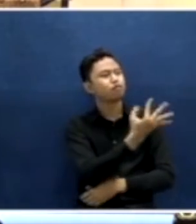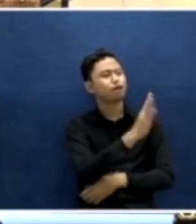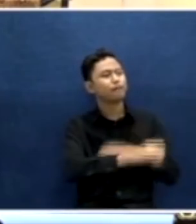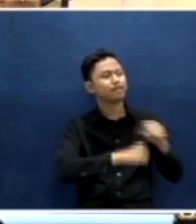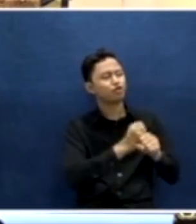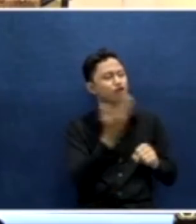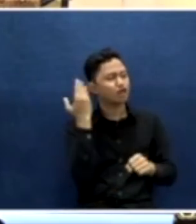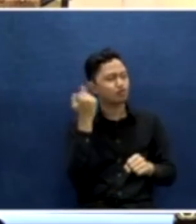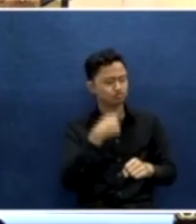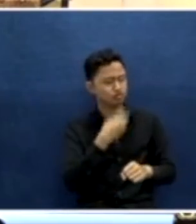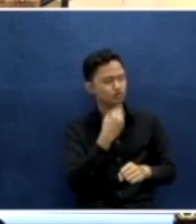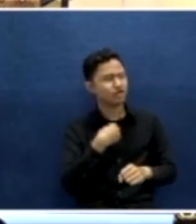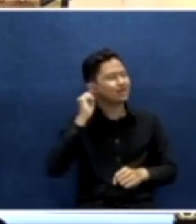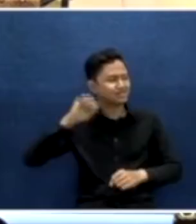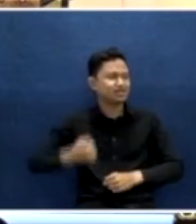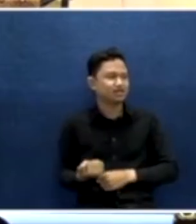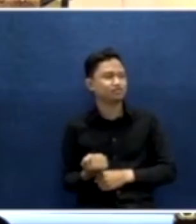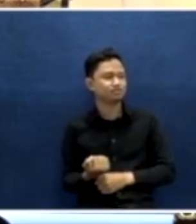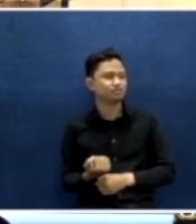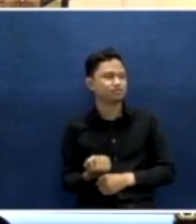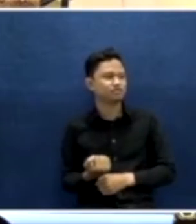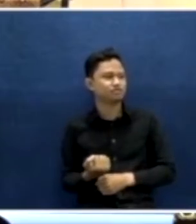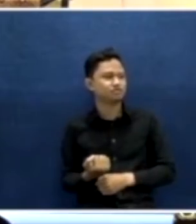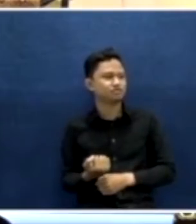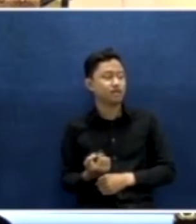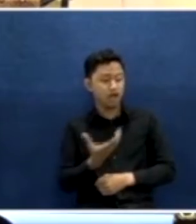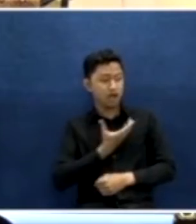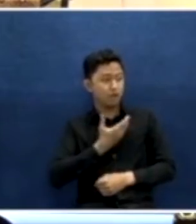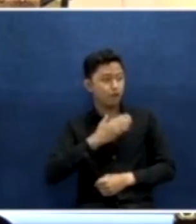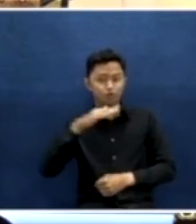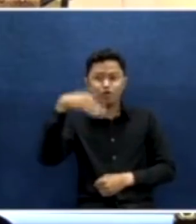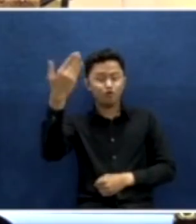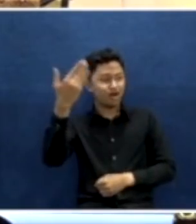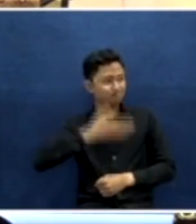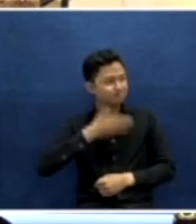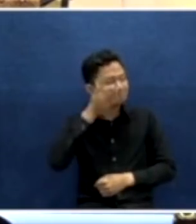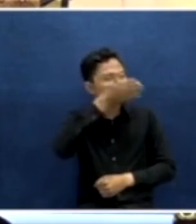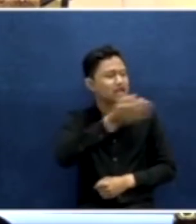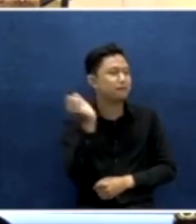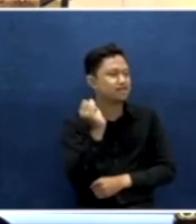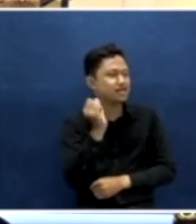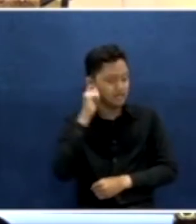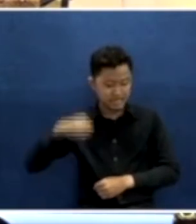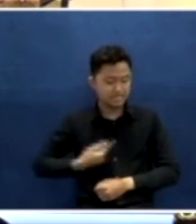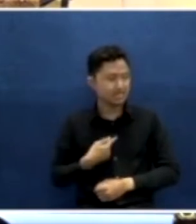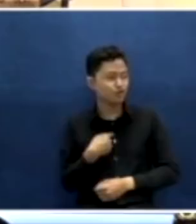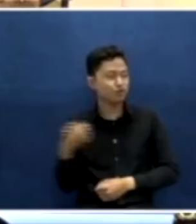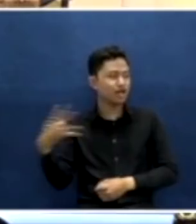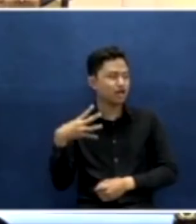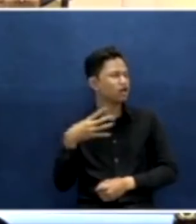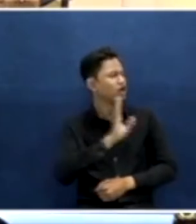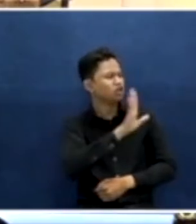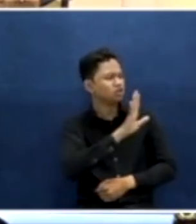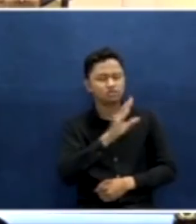lalu saya punya istri yang mana setiap saya sebelum keluar untuk ke pasar selalu berkata Jangan pulang Yaa